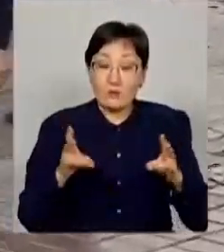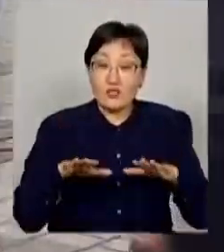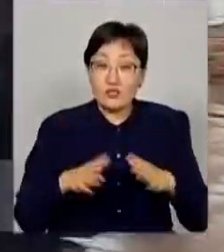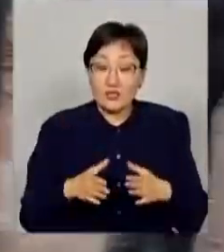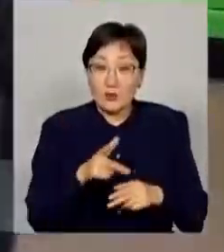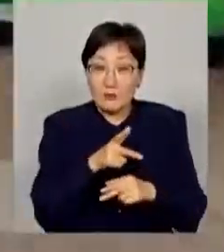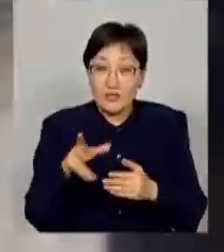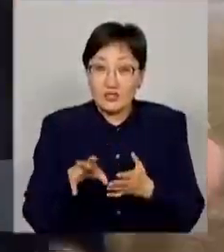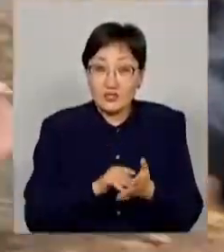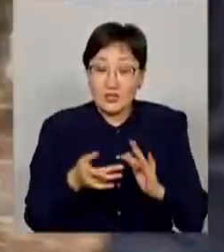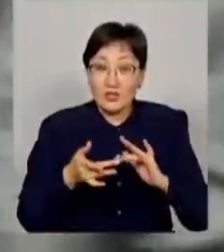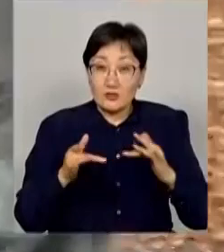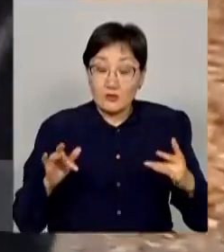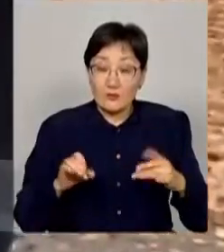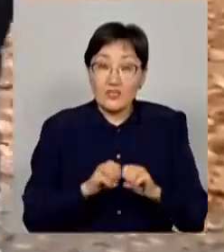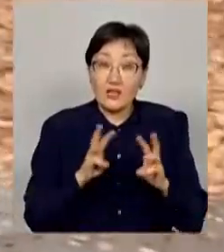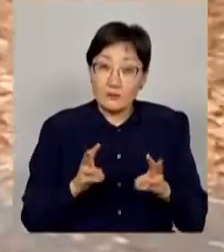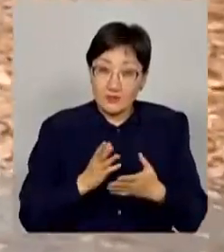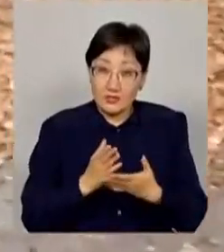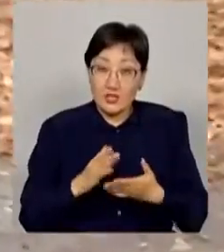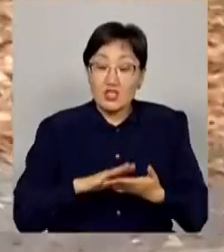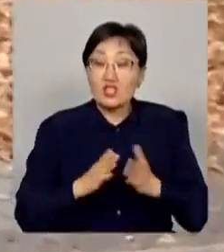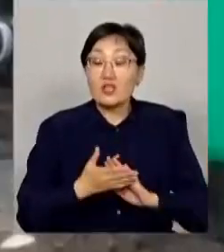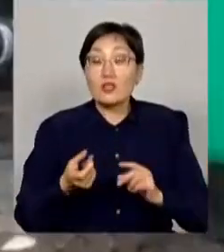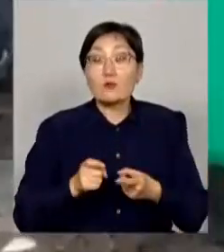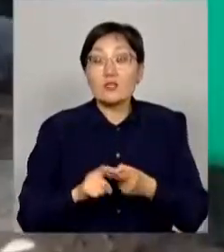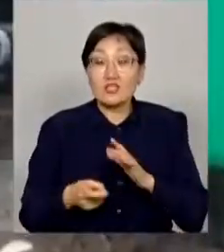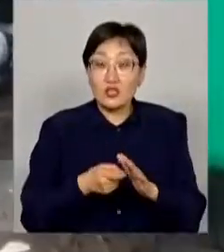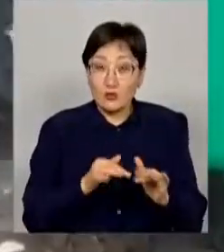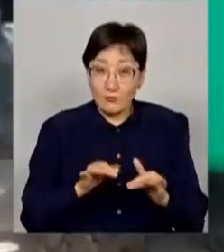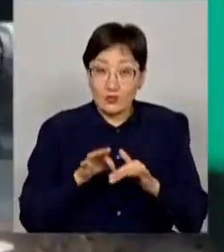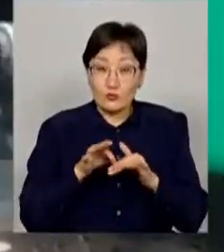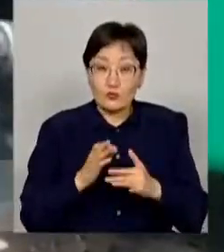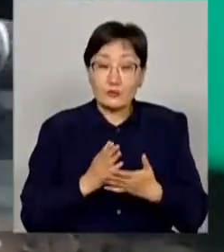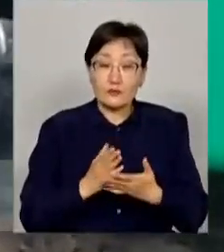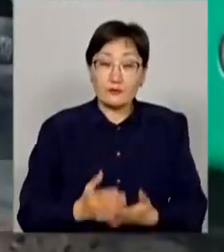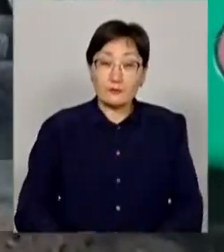бейне жазбасы әлеуметтік желіде тарап кетті. Жағдайға қатысты тергеу жүріп жатыр.